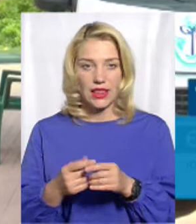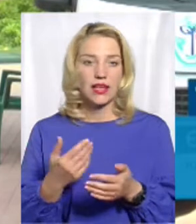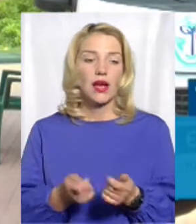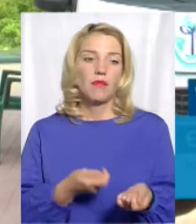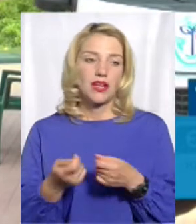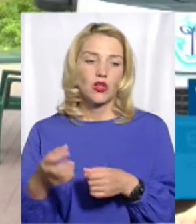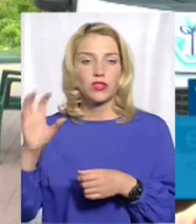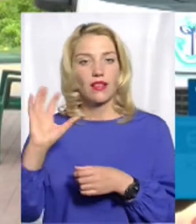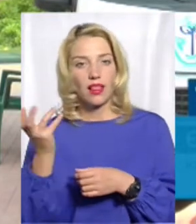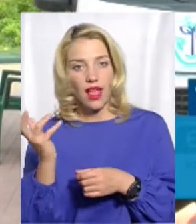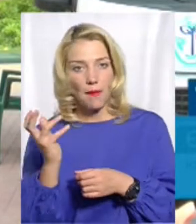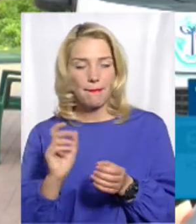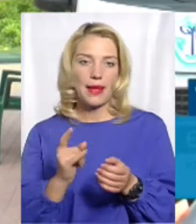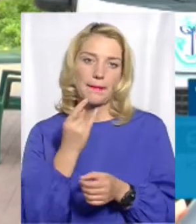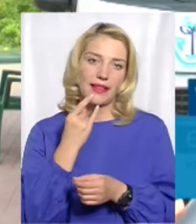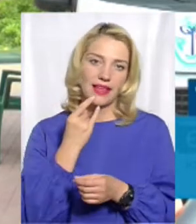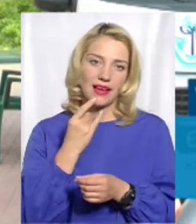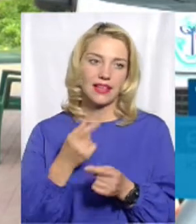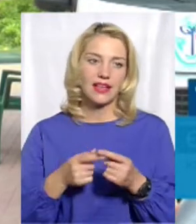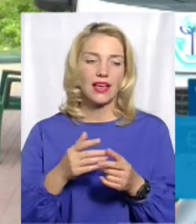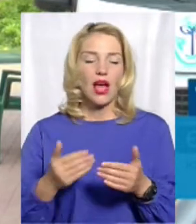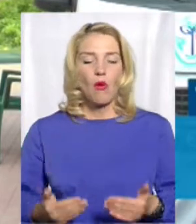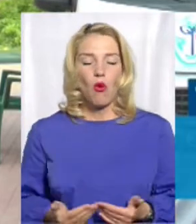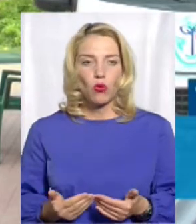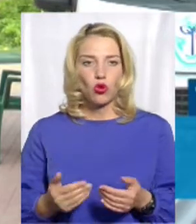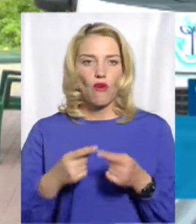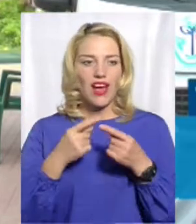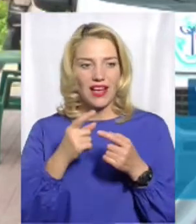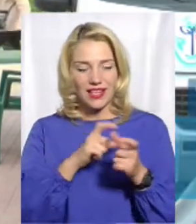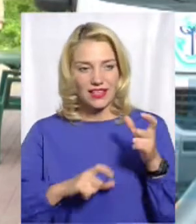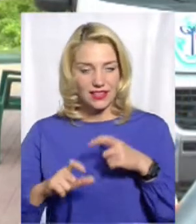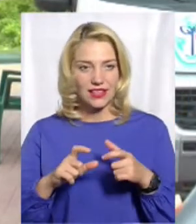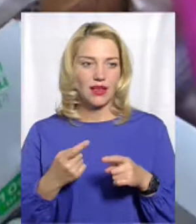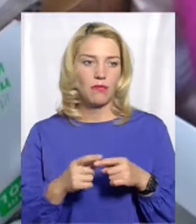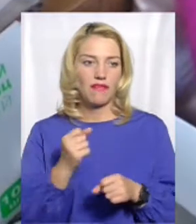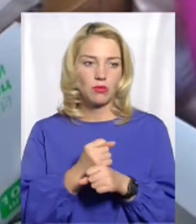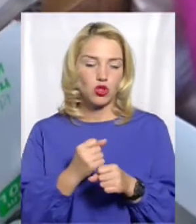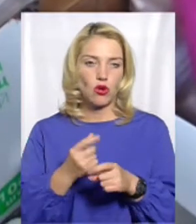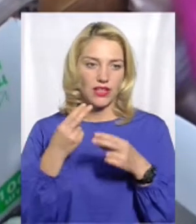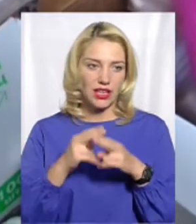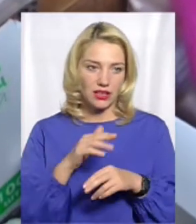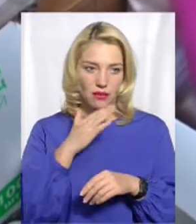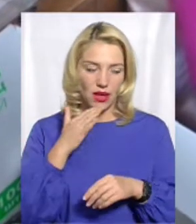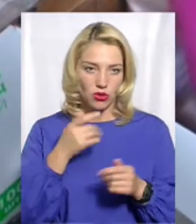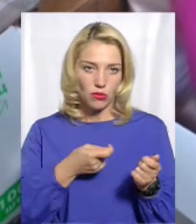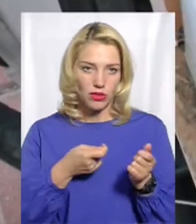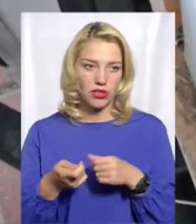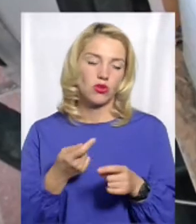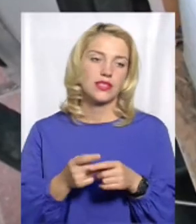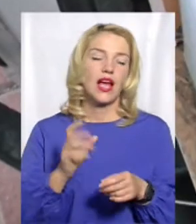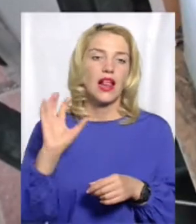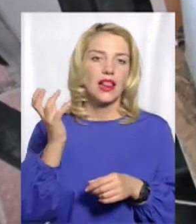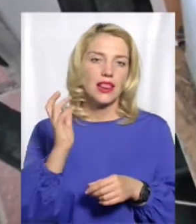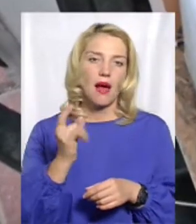лампи, батарейки та розпобутової хімії. Також відпрацьовану електротехніку принесли сьогодні багато вже. Хмельничани приносять лампи,